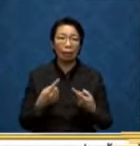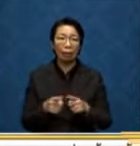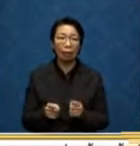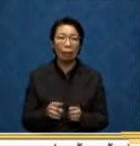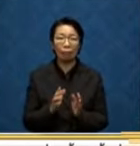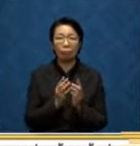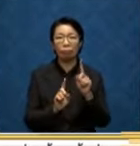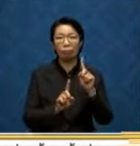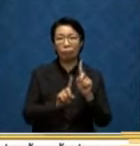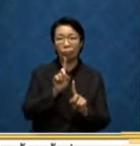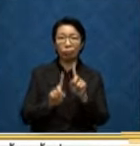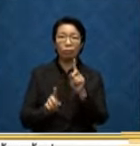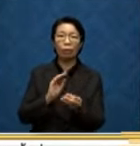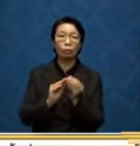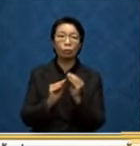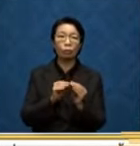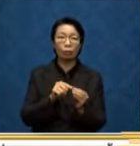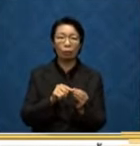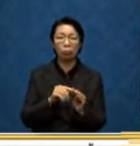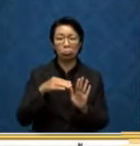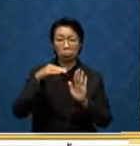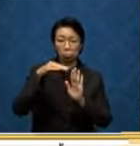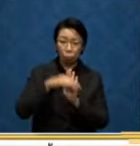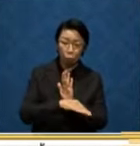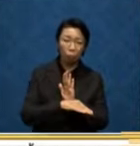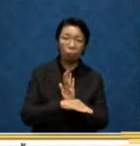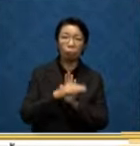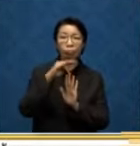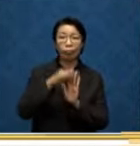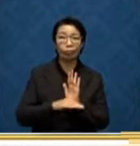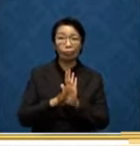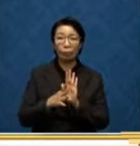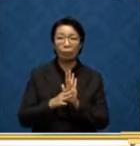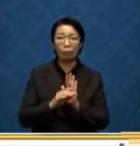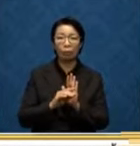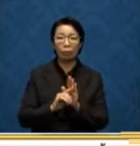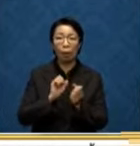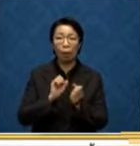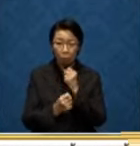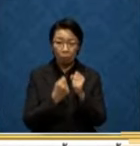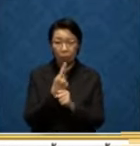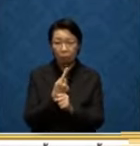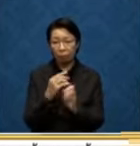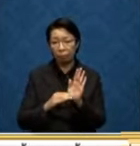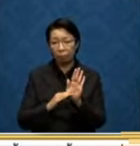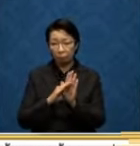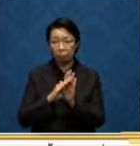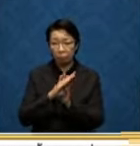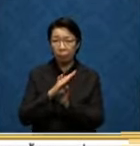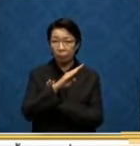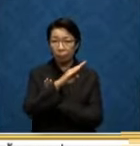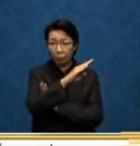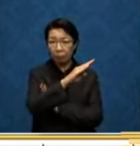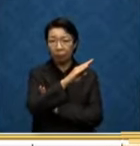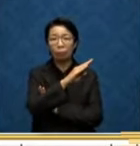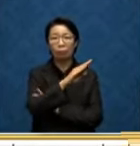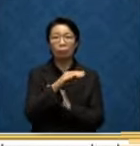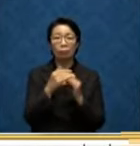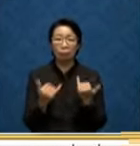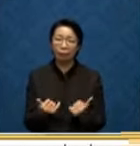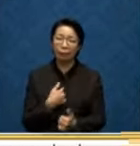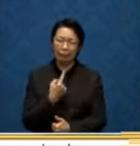ติเหล่านี้เนี่ยมันไม่ได้ลดลงมันกลับจะเพิ่มขึ้นด้วยในบางปีเพราะฉะนั้นทำ